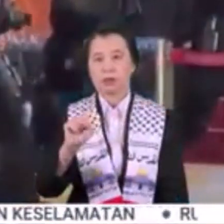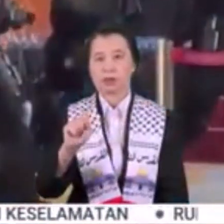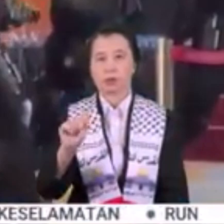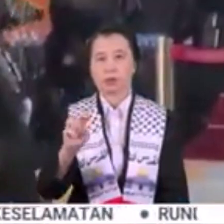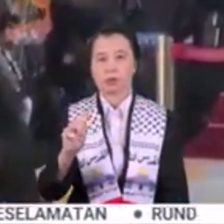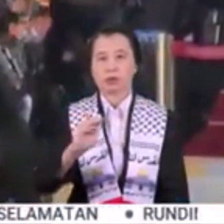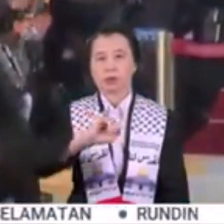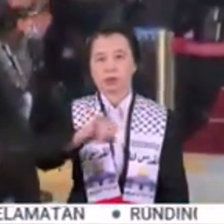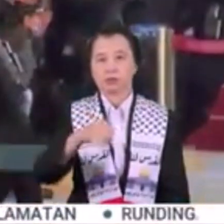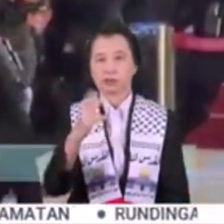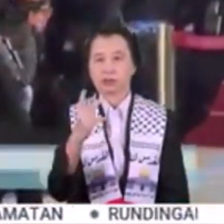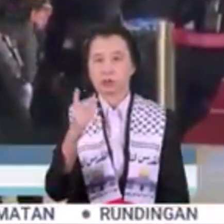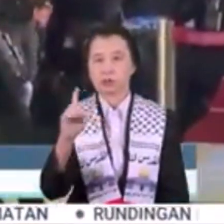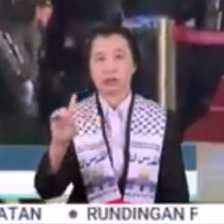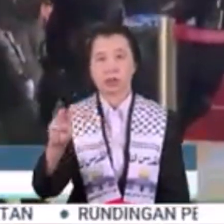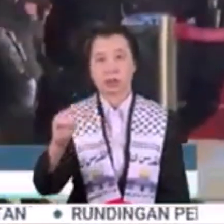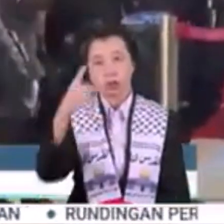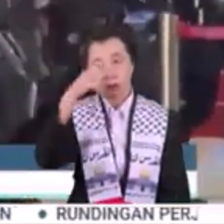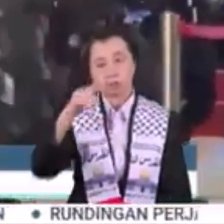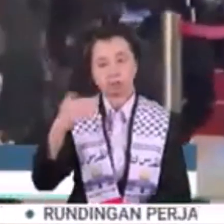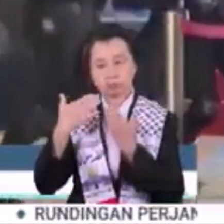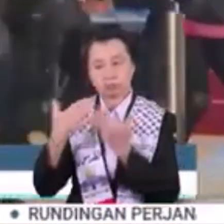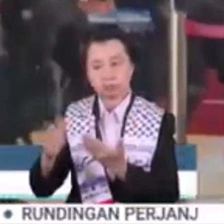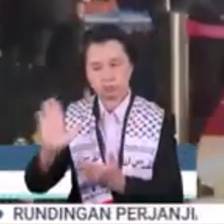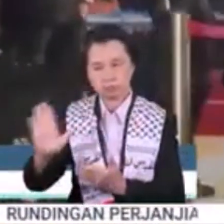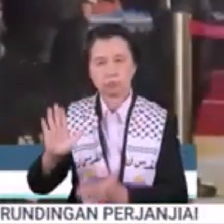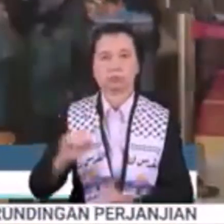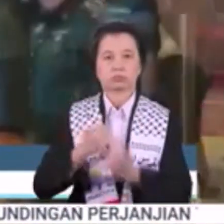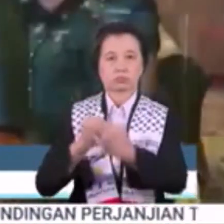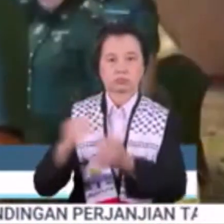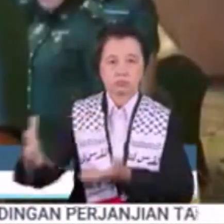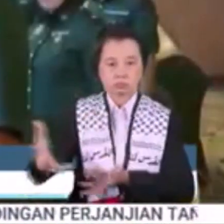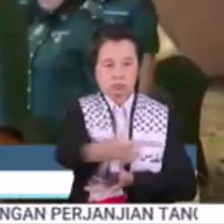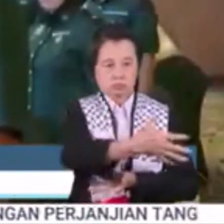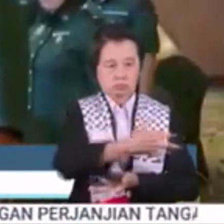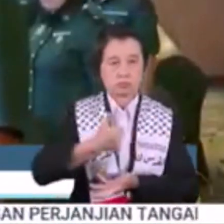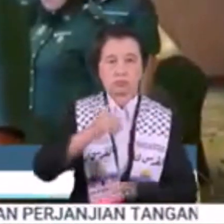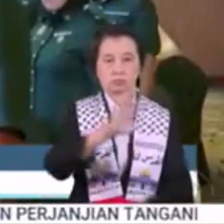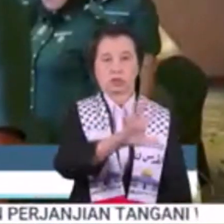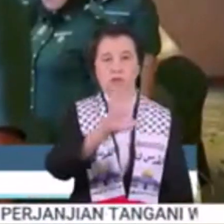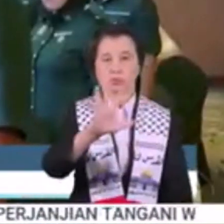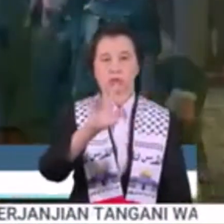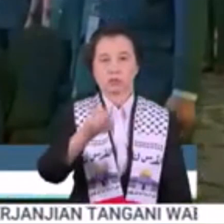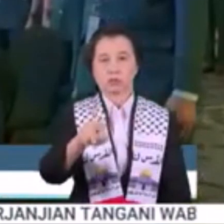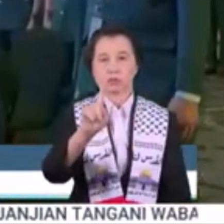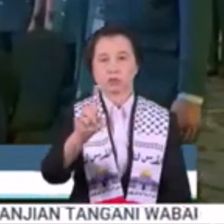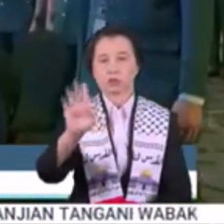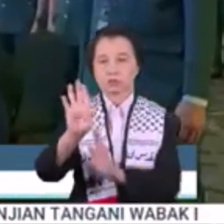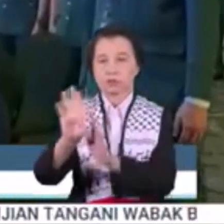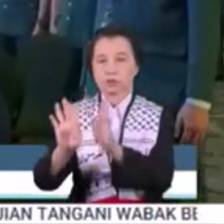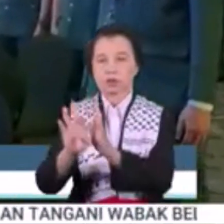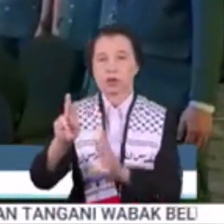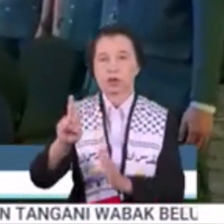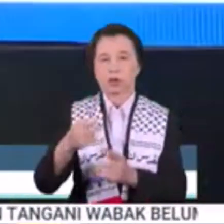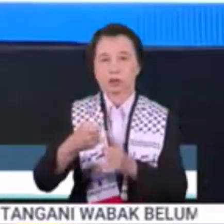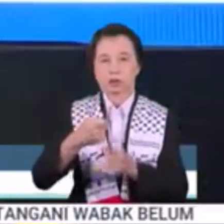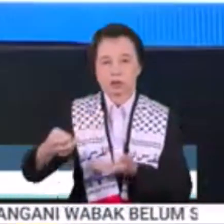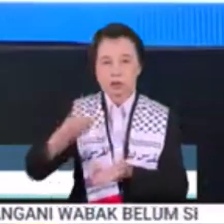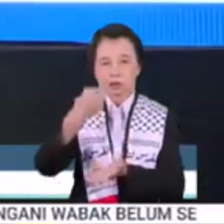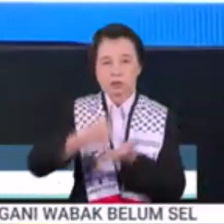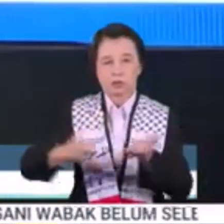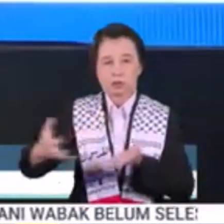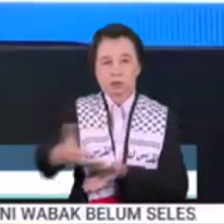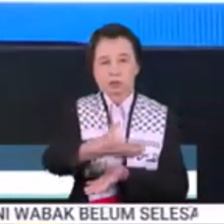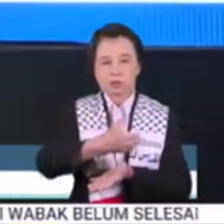Malaysia JKDM. Ini bagi menghargai pencapaian jabatan itu yang mengutip lebih RM55.1 bilion hasil cukai